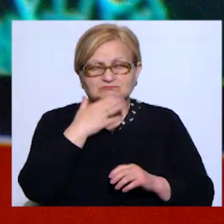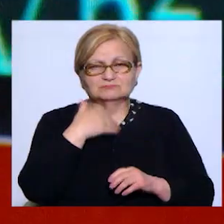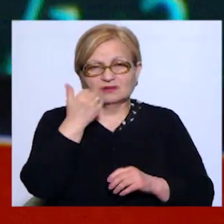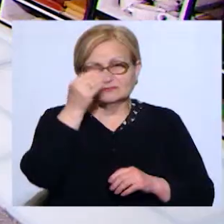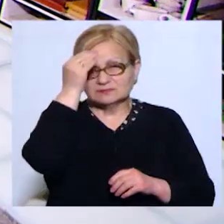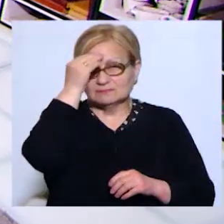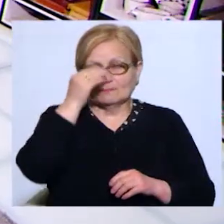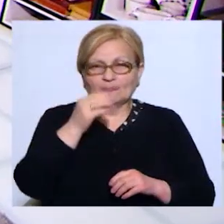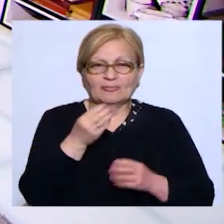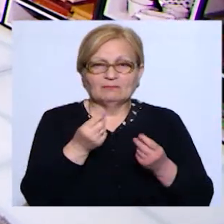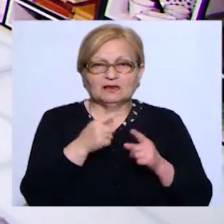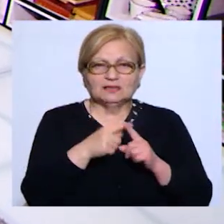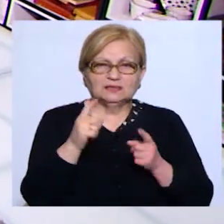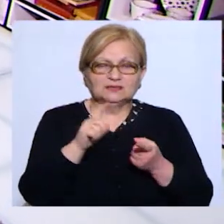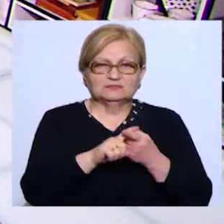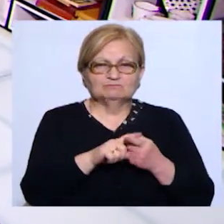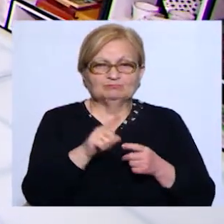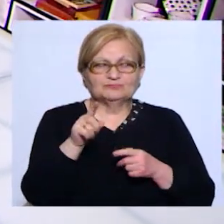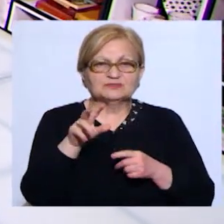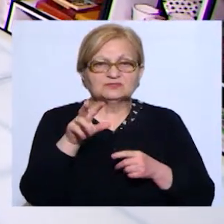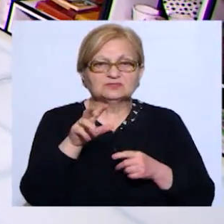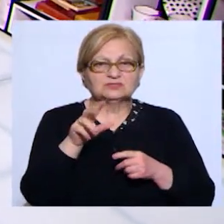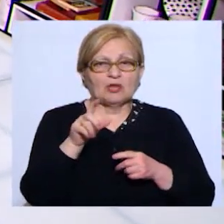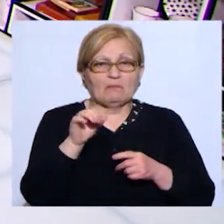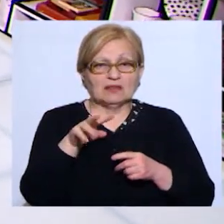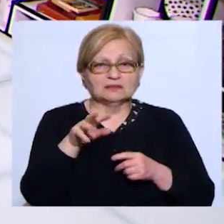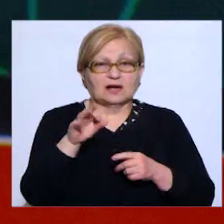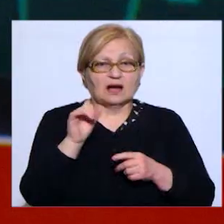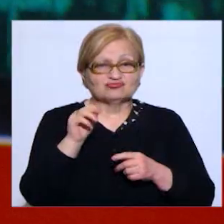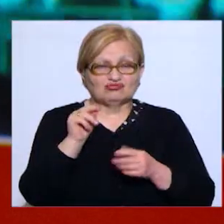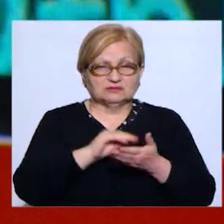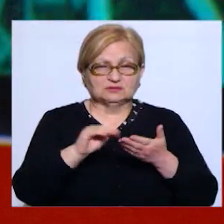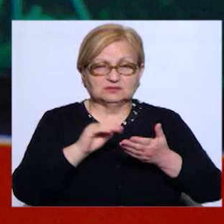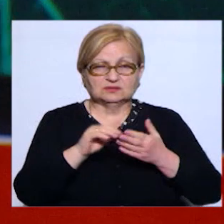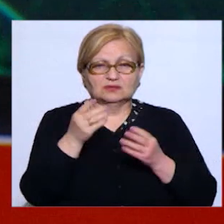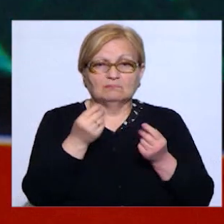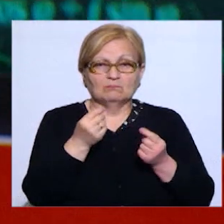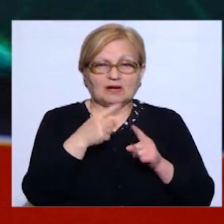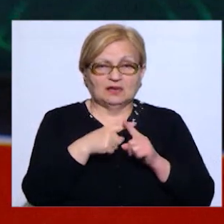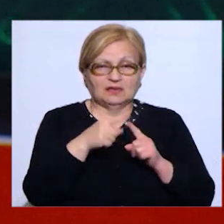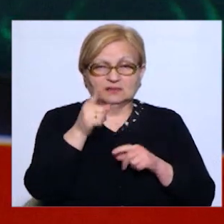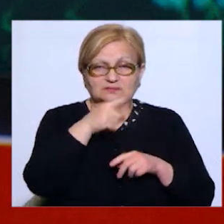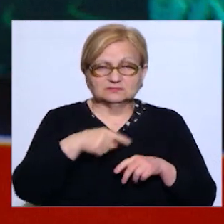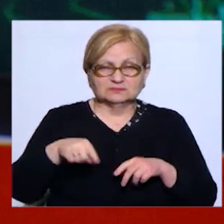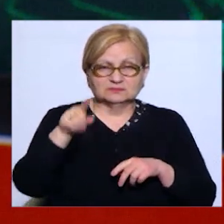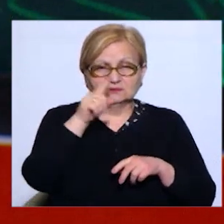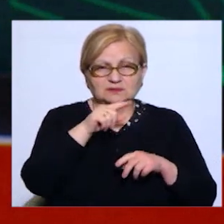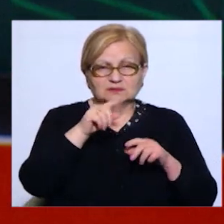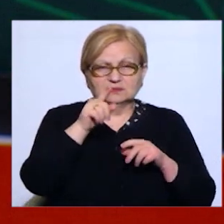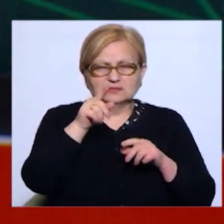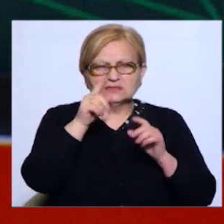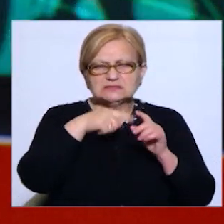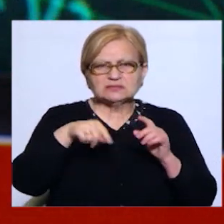დაკავშირებული მათემატიკასთან. ნახეთ, რა აქვს ჯემალ ქარჩხაძეს ნათქვამი. Mathematikuri figura წრეწირი წრეში